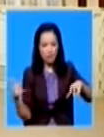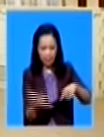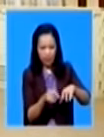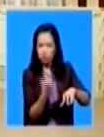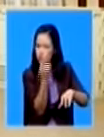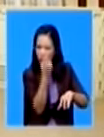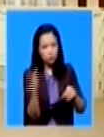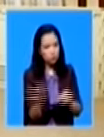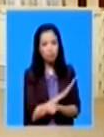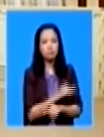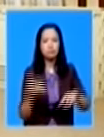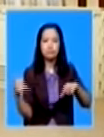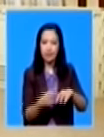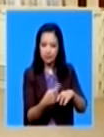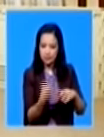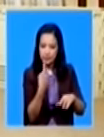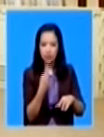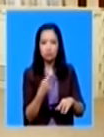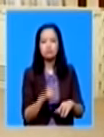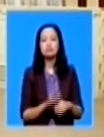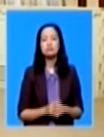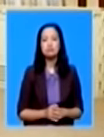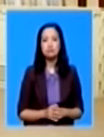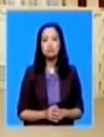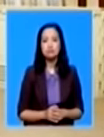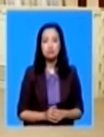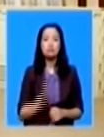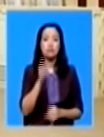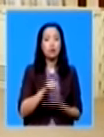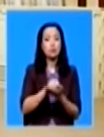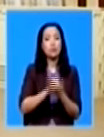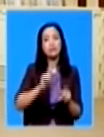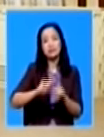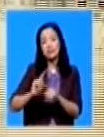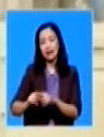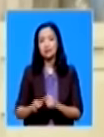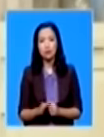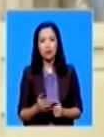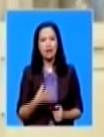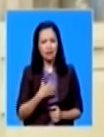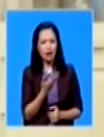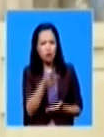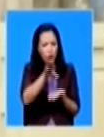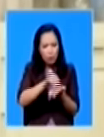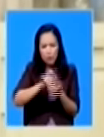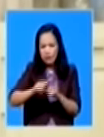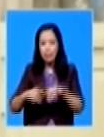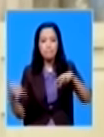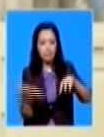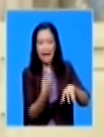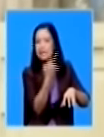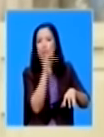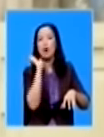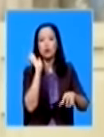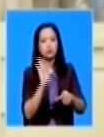ไม่ได้แล้วที่จุดนี้จากนี้ไปก็จะเข้าไปสู่มาต้องสิทธิ์ของหน่วยงานเขา เ ขาก็ไม่ต้องเดินไปตามกรมโน้นกรมนี้หรือกระทรว